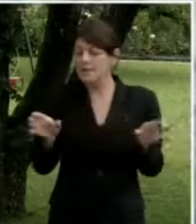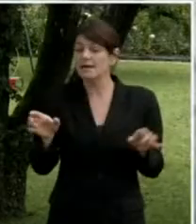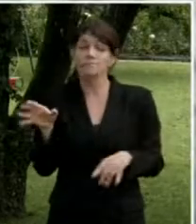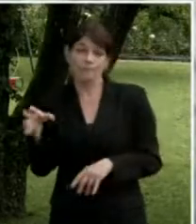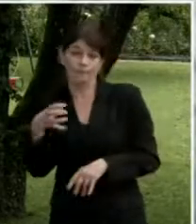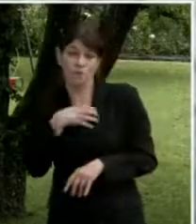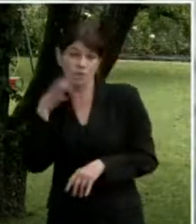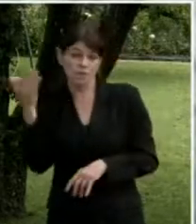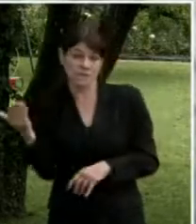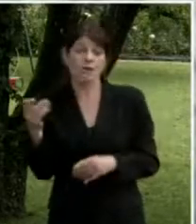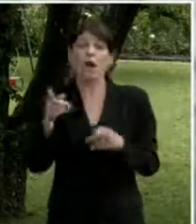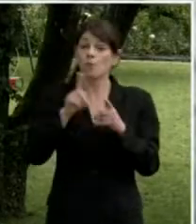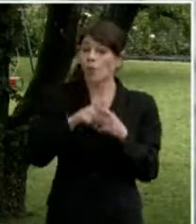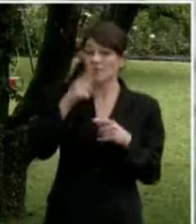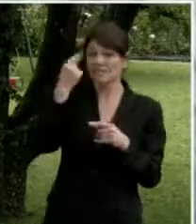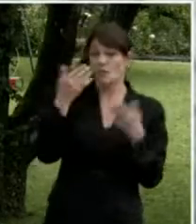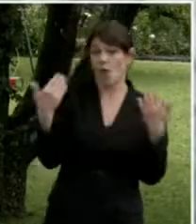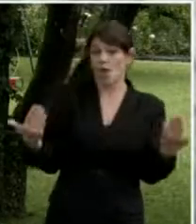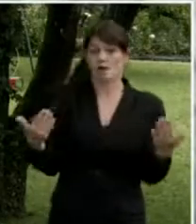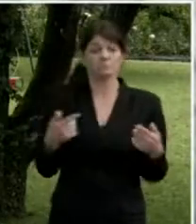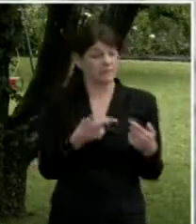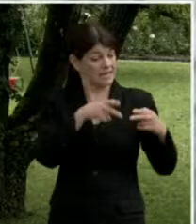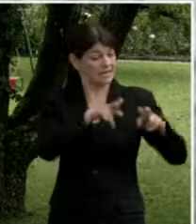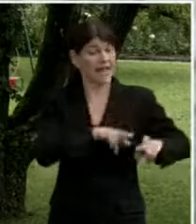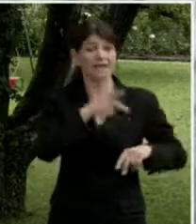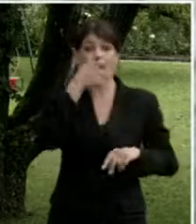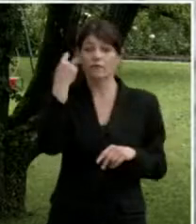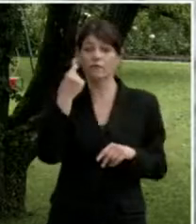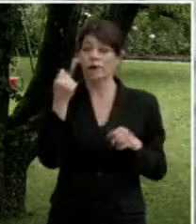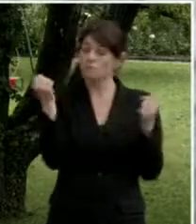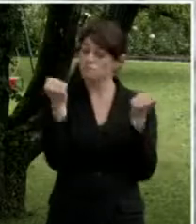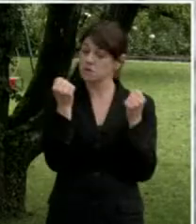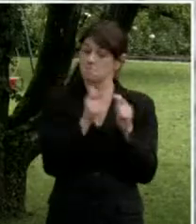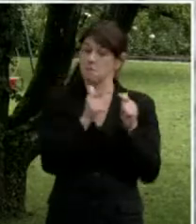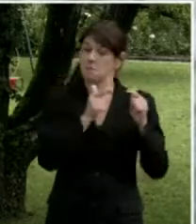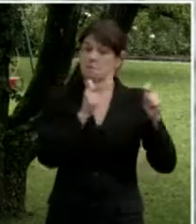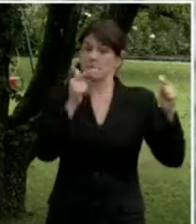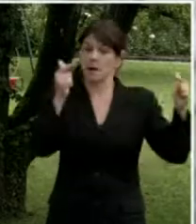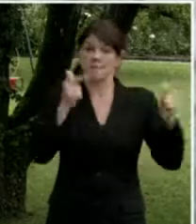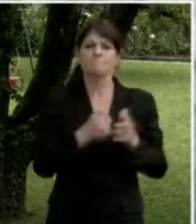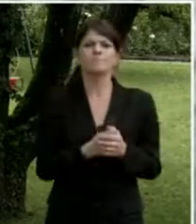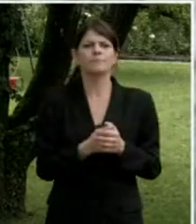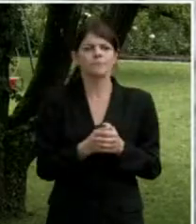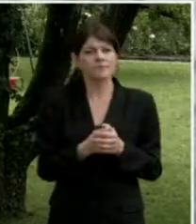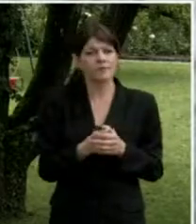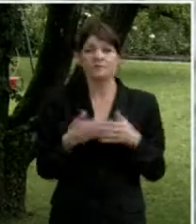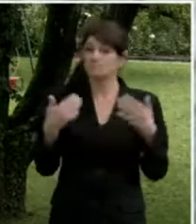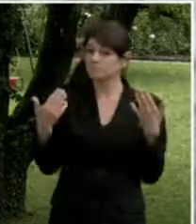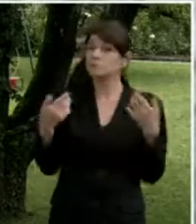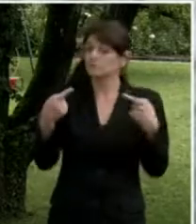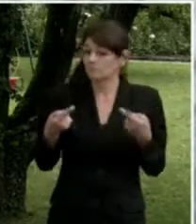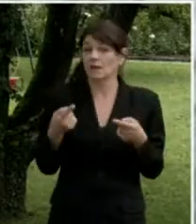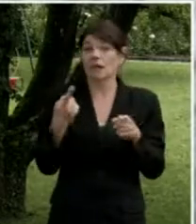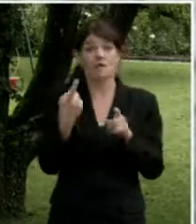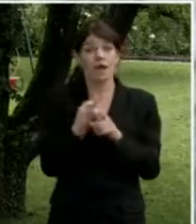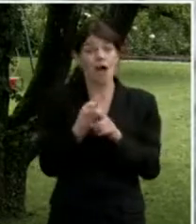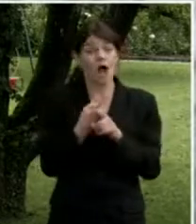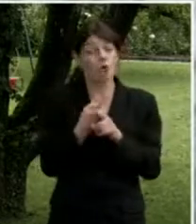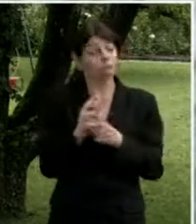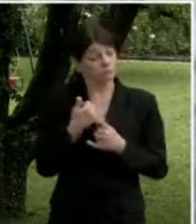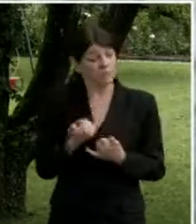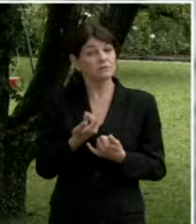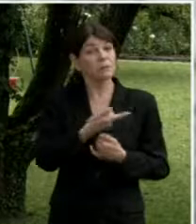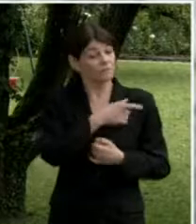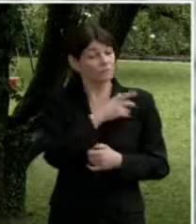verankert. Die Rechte des Volkes wurden erheblich ausgebaut, wodurch es auch in die